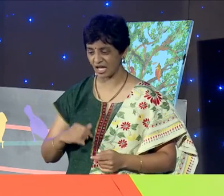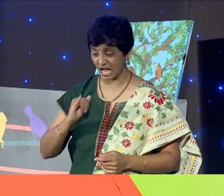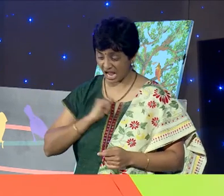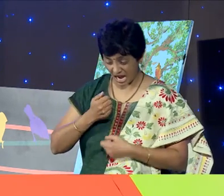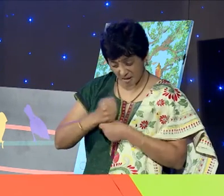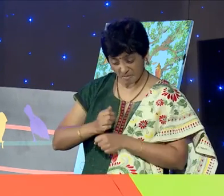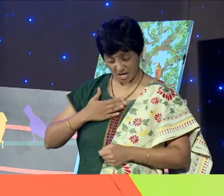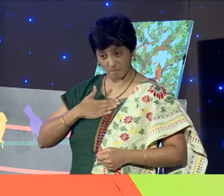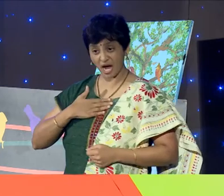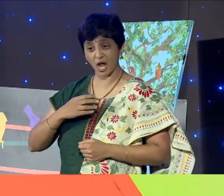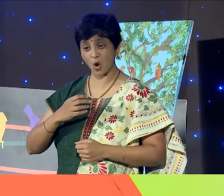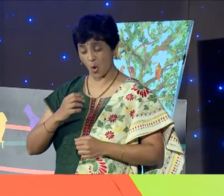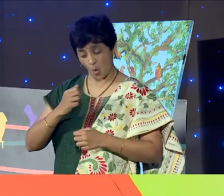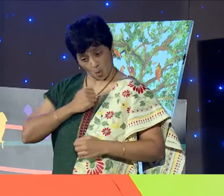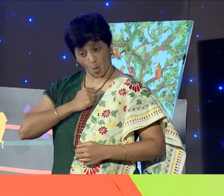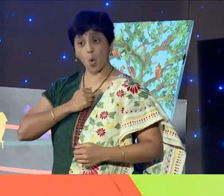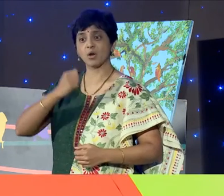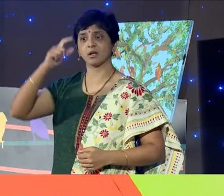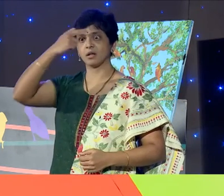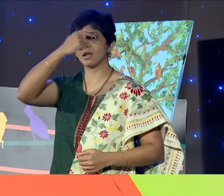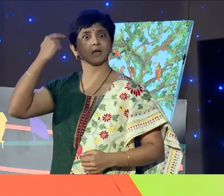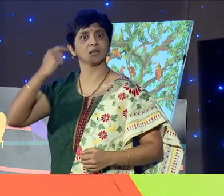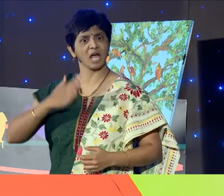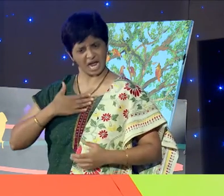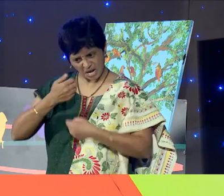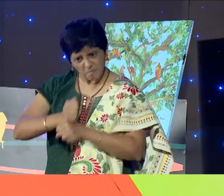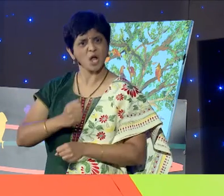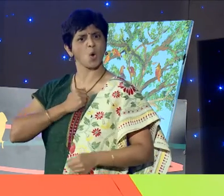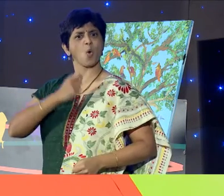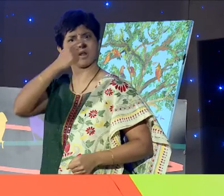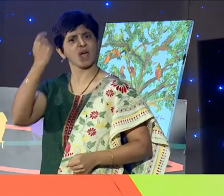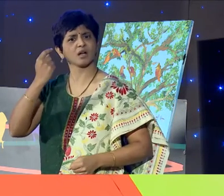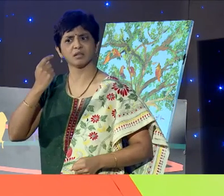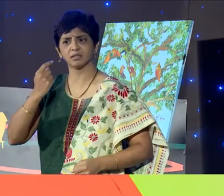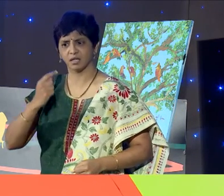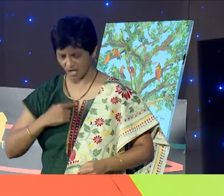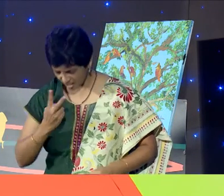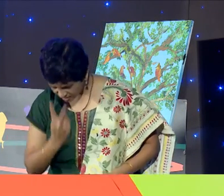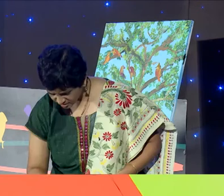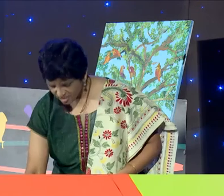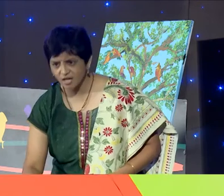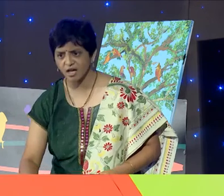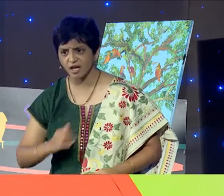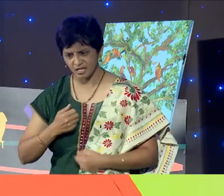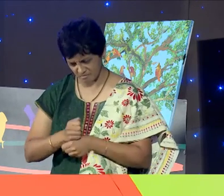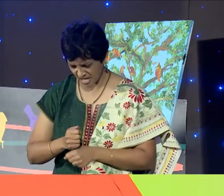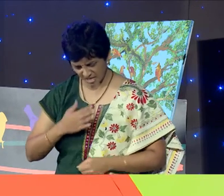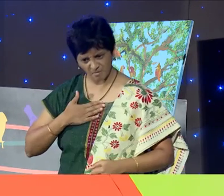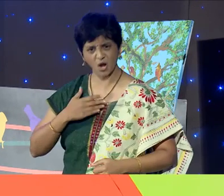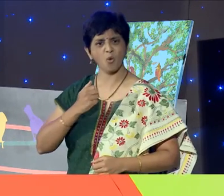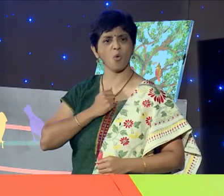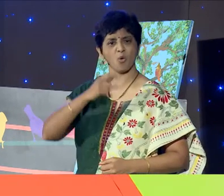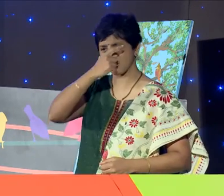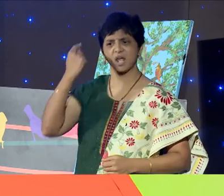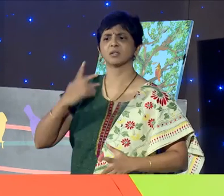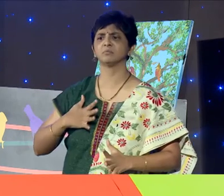मैं, तस्वीर बनाता हूं मैं। उस साइकिल टूर के बाद मैं करीब करीब जीवन से स्पोर्ट्स निकल गया। इस